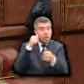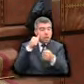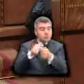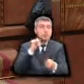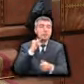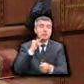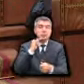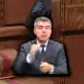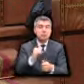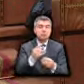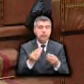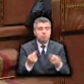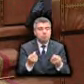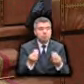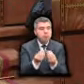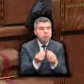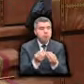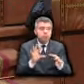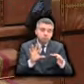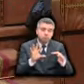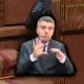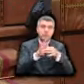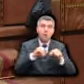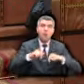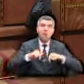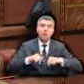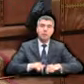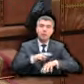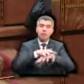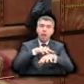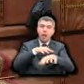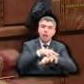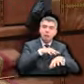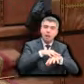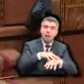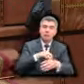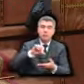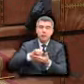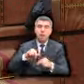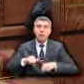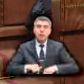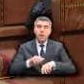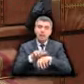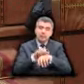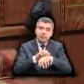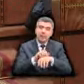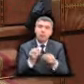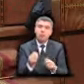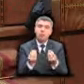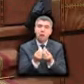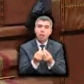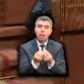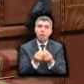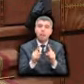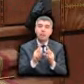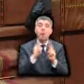الى دراسه وشراكه ما بين الوزاره والجهات المعنيه ووزاره الداخليه وبعض الشركاء الاخرين هو الطريق